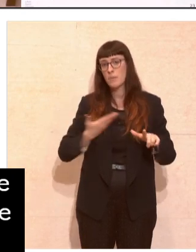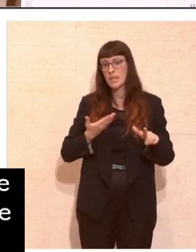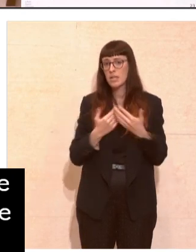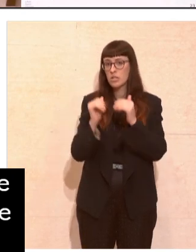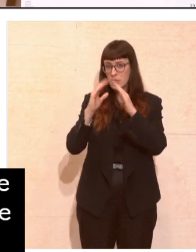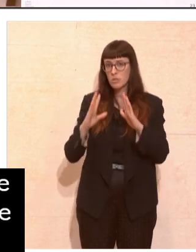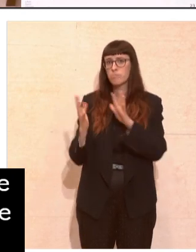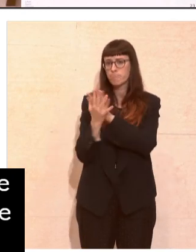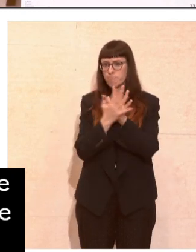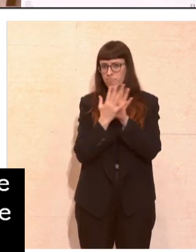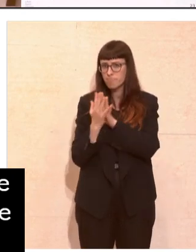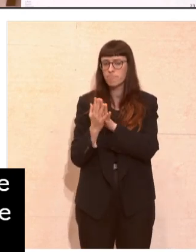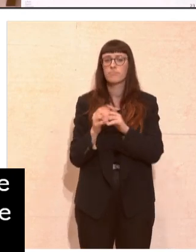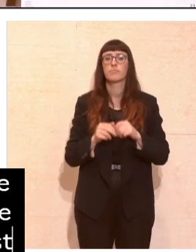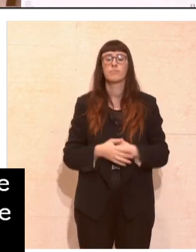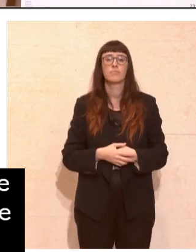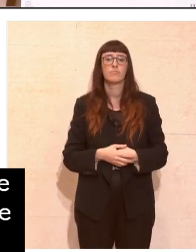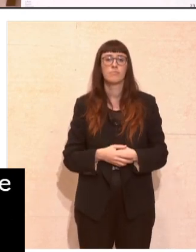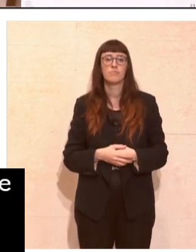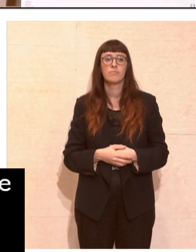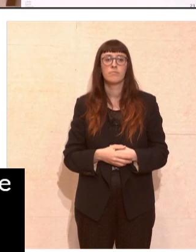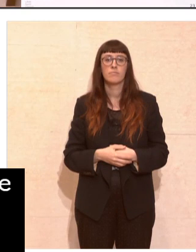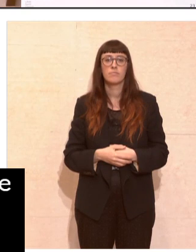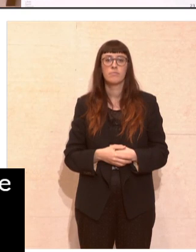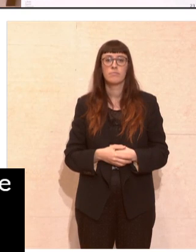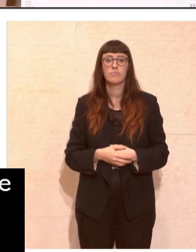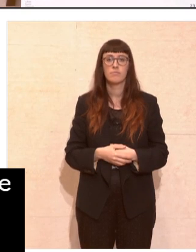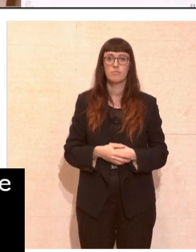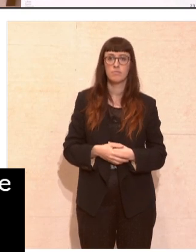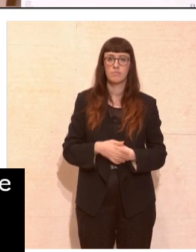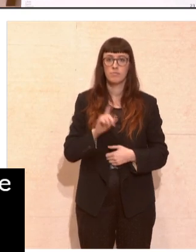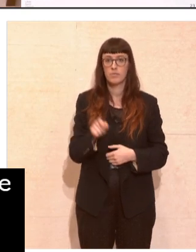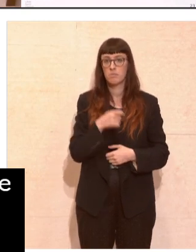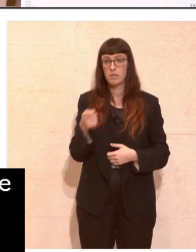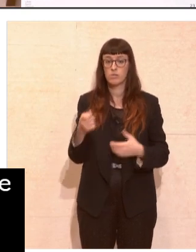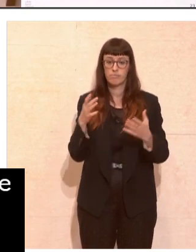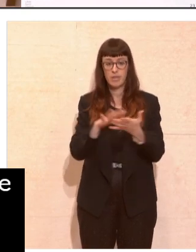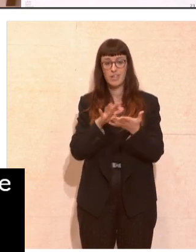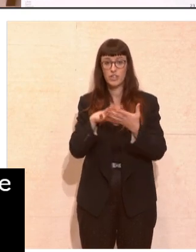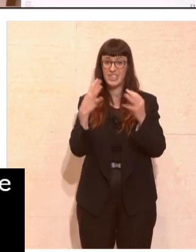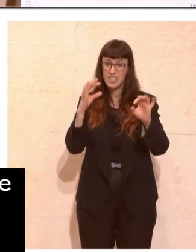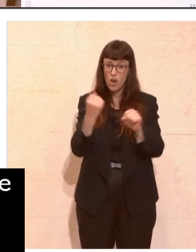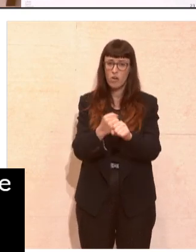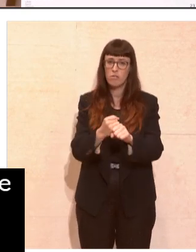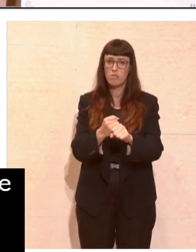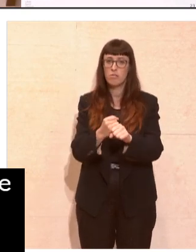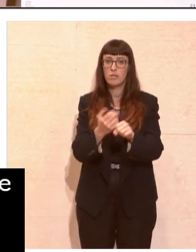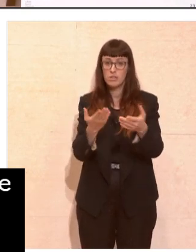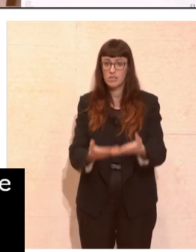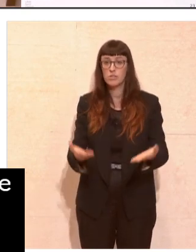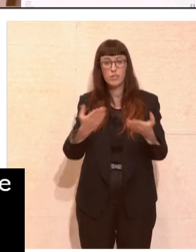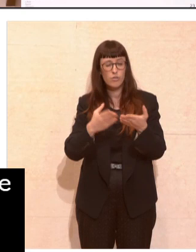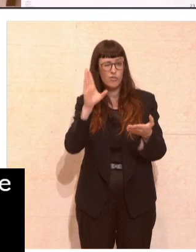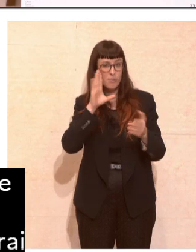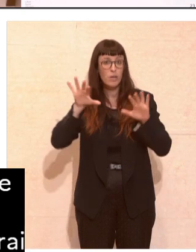important aussi dans notre modèle d'inclure, évidemment, le sommeil à l'âge de 10 ans, pour s'assurer, est-ce que c'est vraiment le